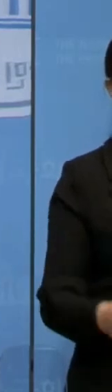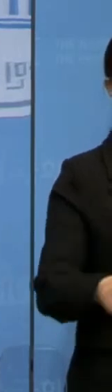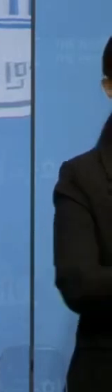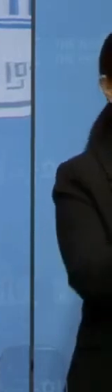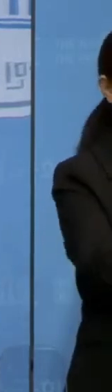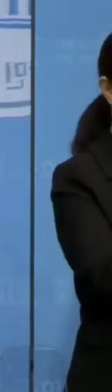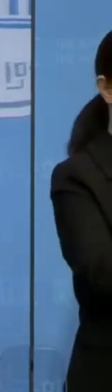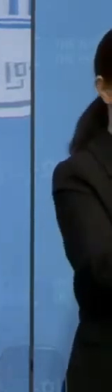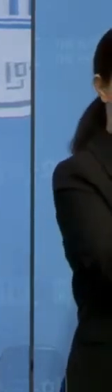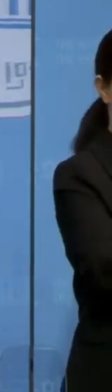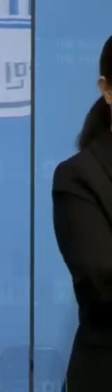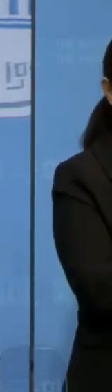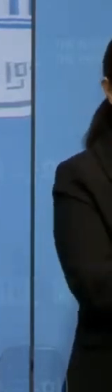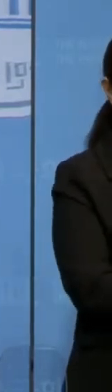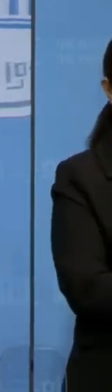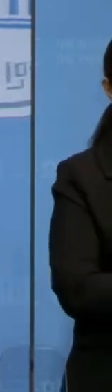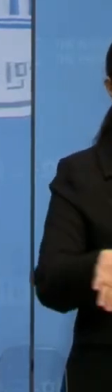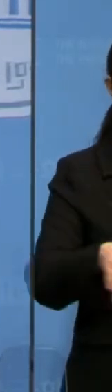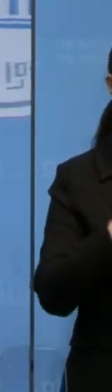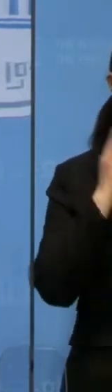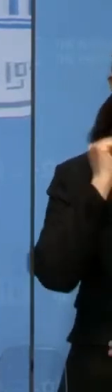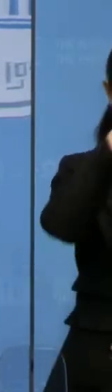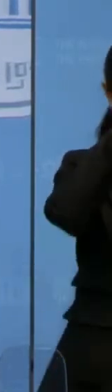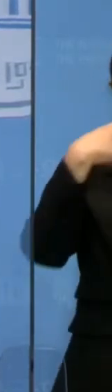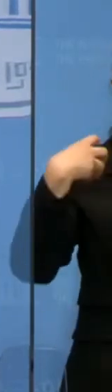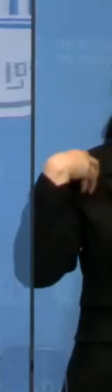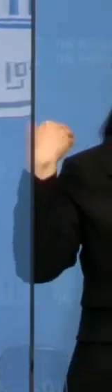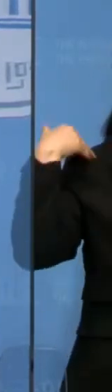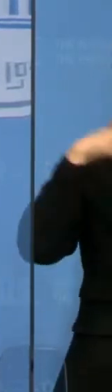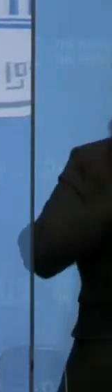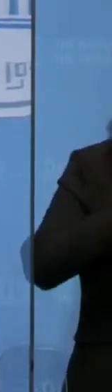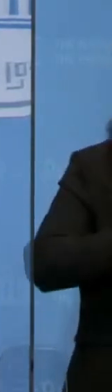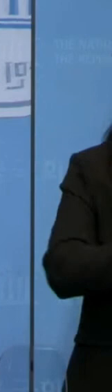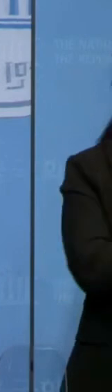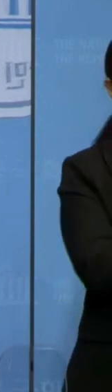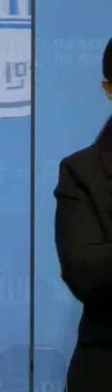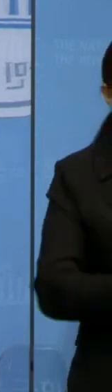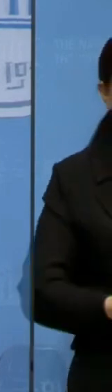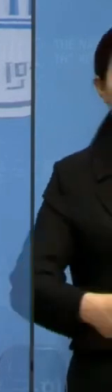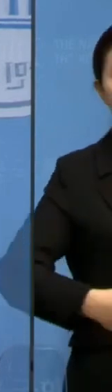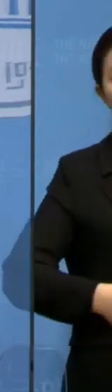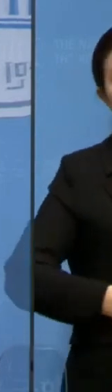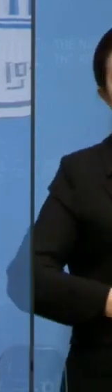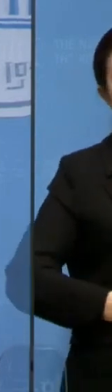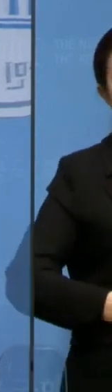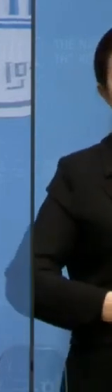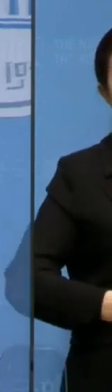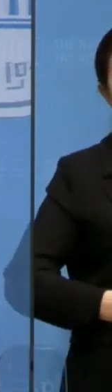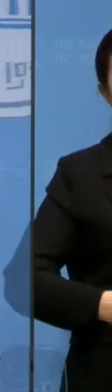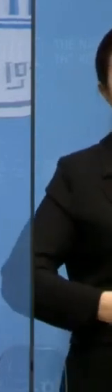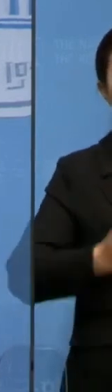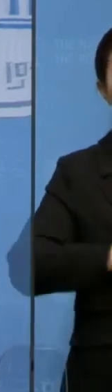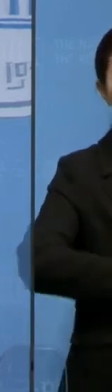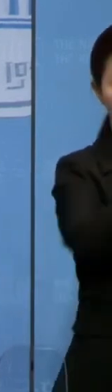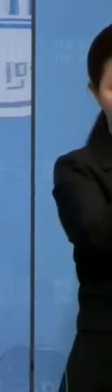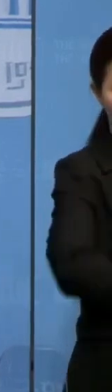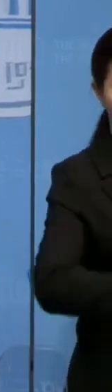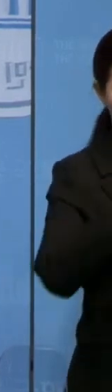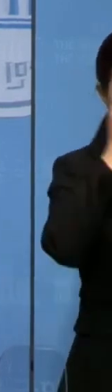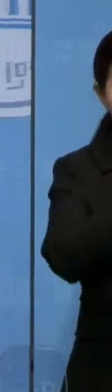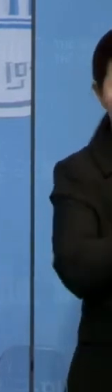많이 반성하고 달라져야 합니다 그러나 역사의 길을 멈출 수는